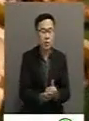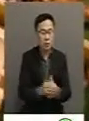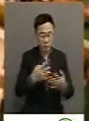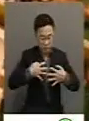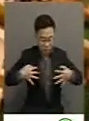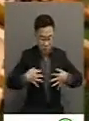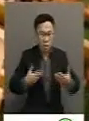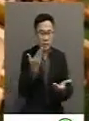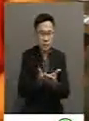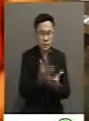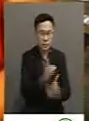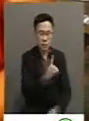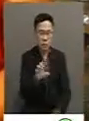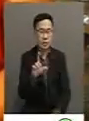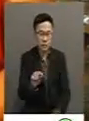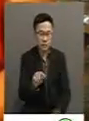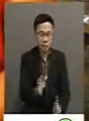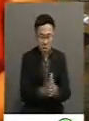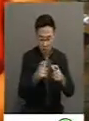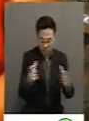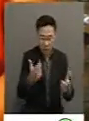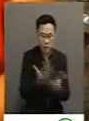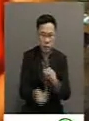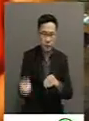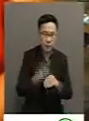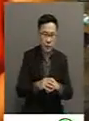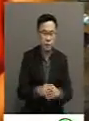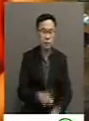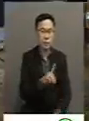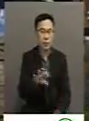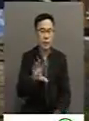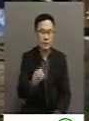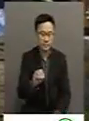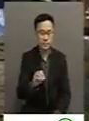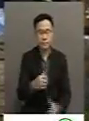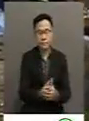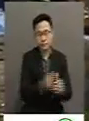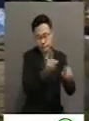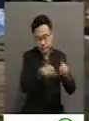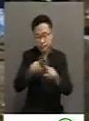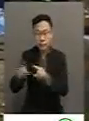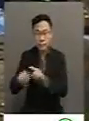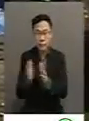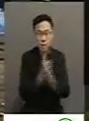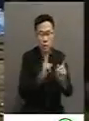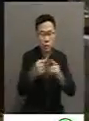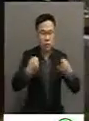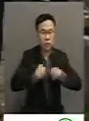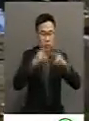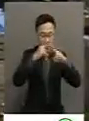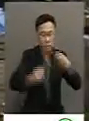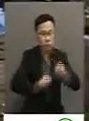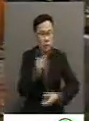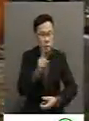ไม้ละ120บาทถ้าชิ้นไหนใหญ่หน่อยขยับราคาขึ้นมาหน่อยเป็น150บาทนะคะไปคุยกับเจ้าของร้าน